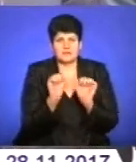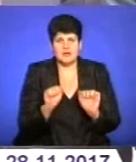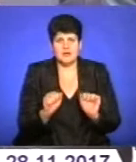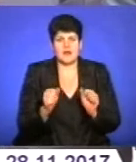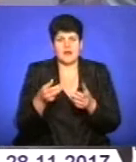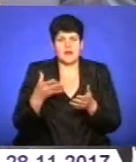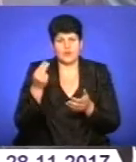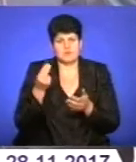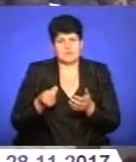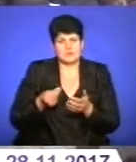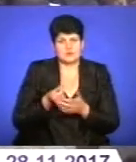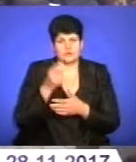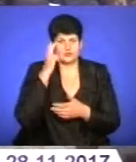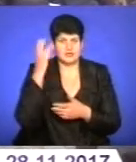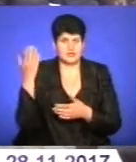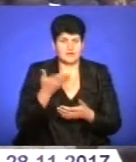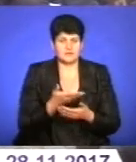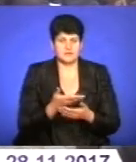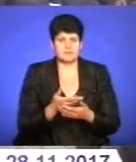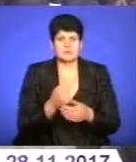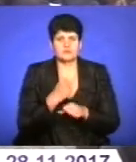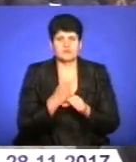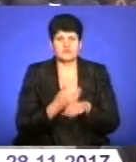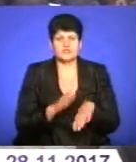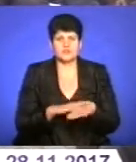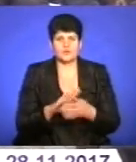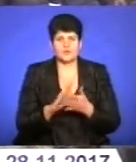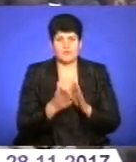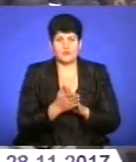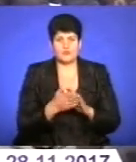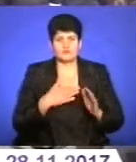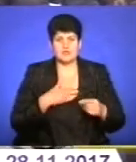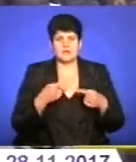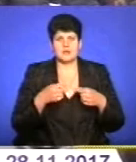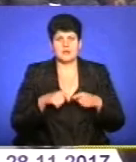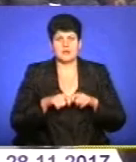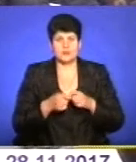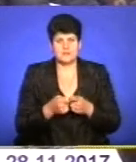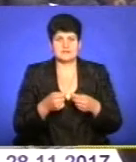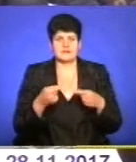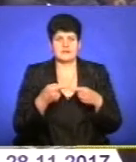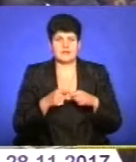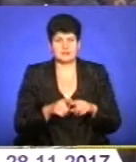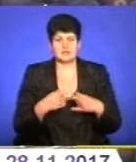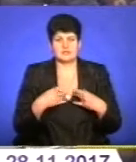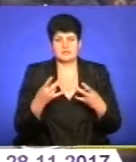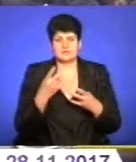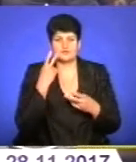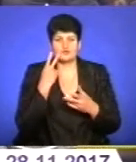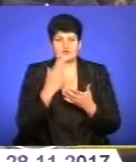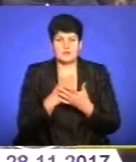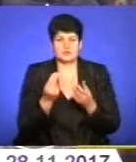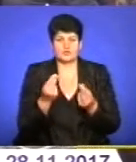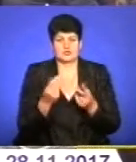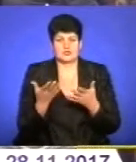з Києва. Ми працюємо в важких умовах в лісі, нас ломиться техніка, нам мати треба постійно під рукою кошти